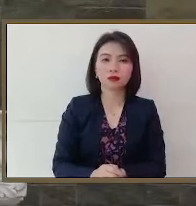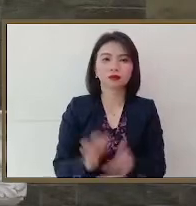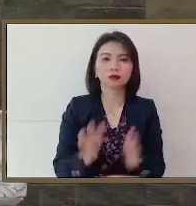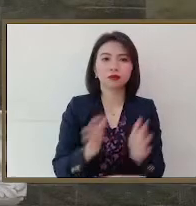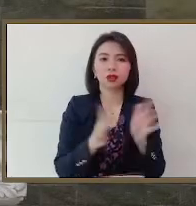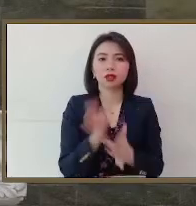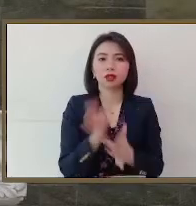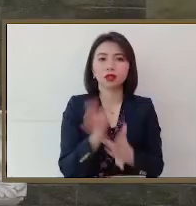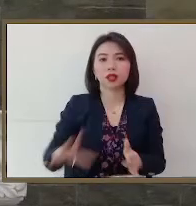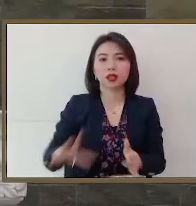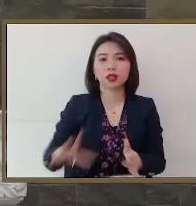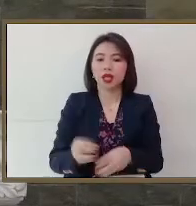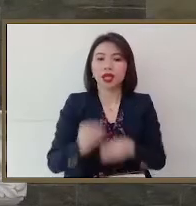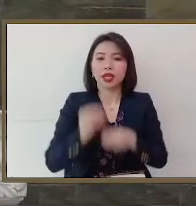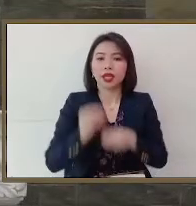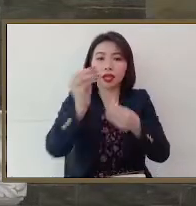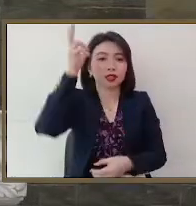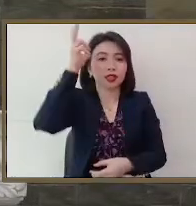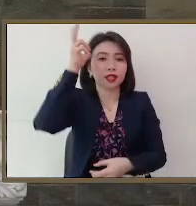straight the word of God.